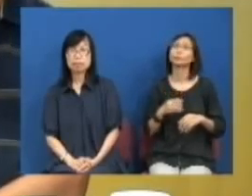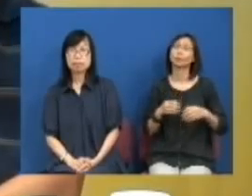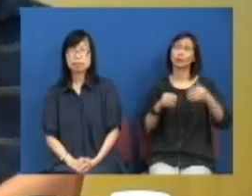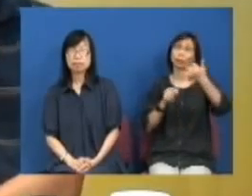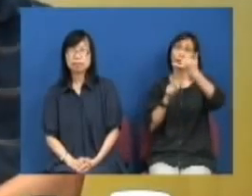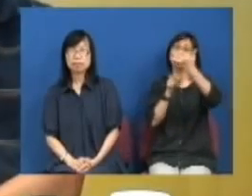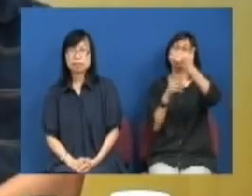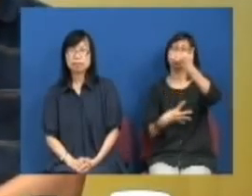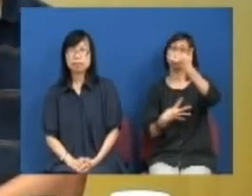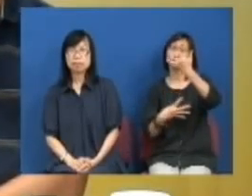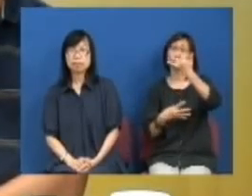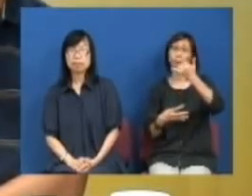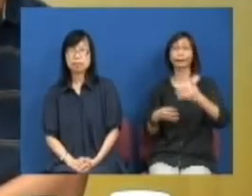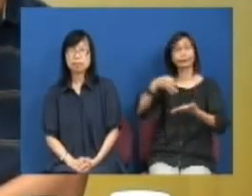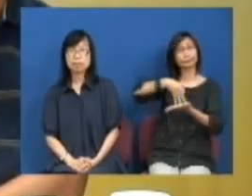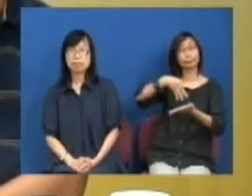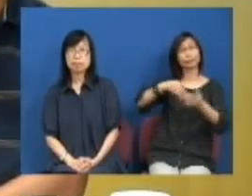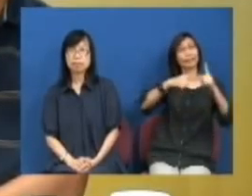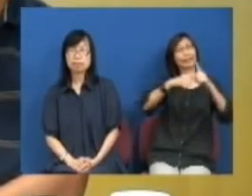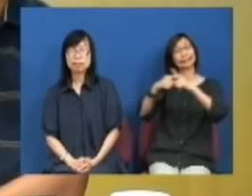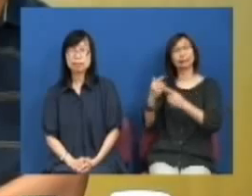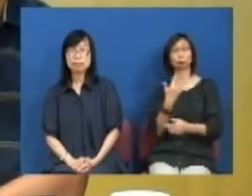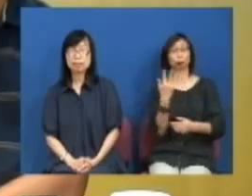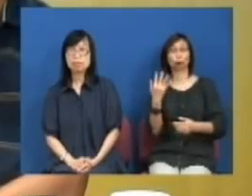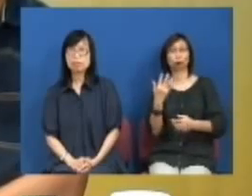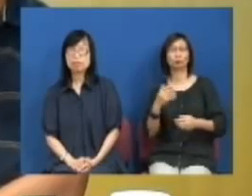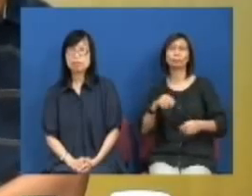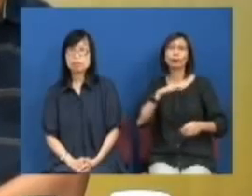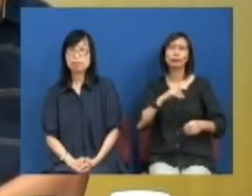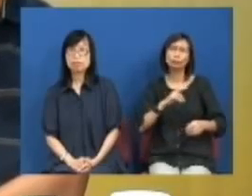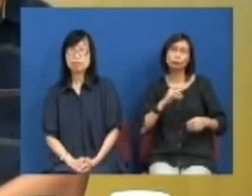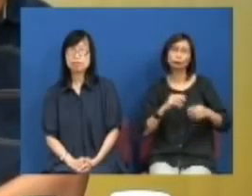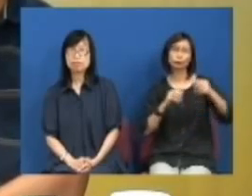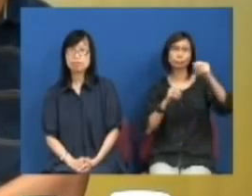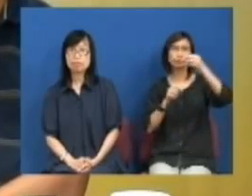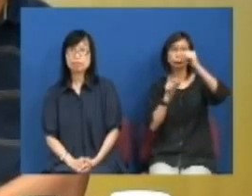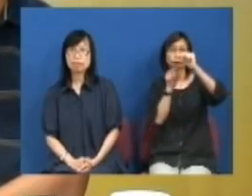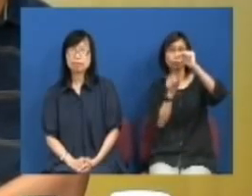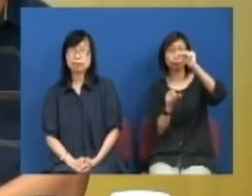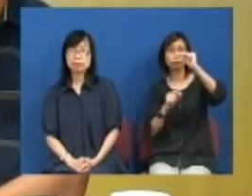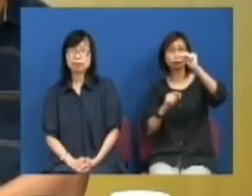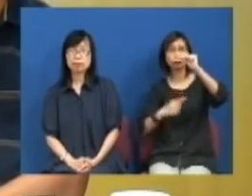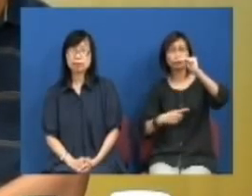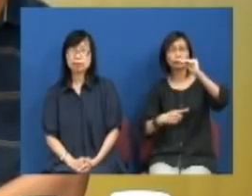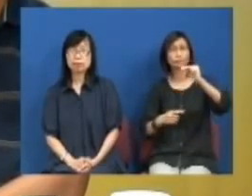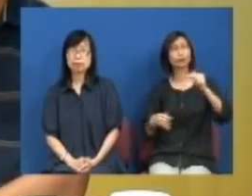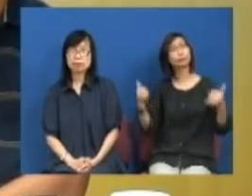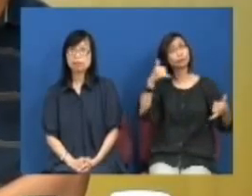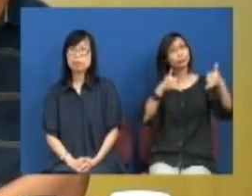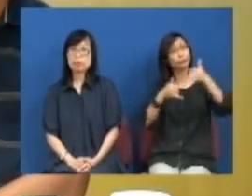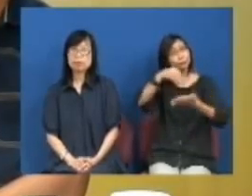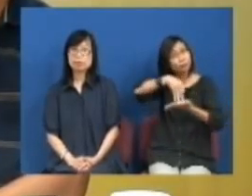數可唔可以作為七一即係遊行參與人數嘅指標啦？咁當然，其實啱呢兩年都出現咗一個